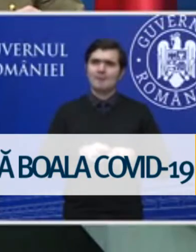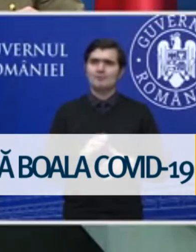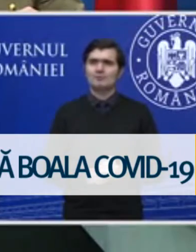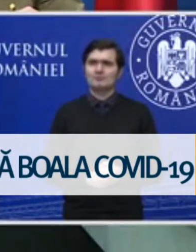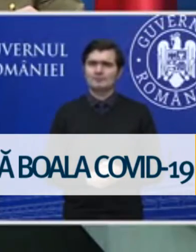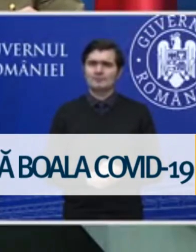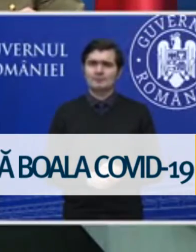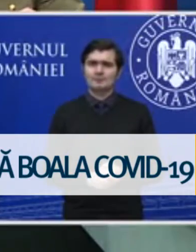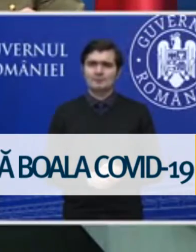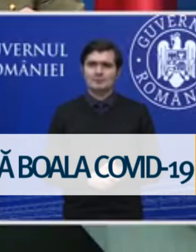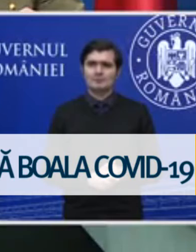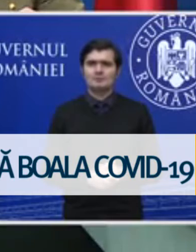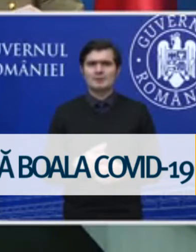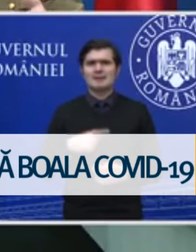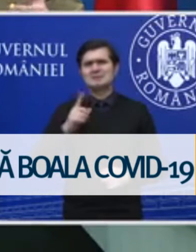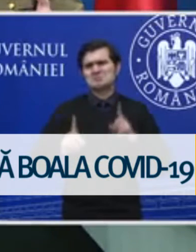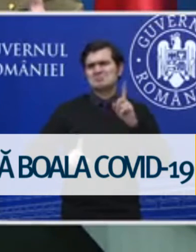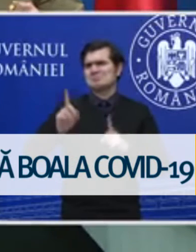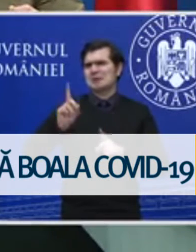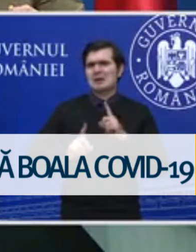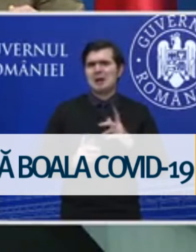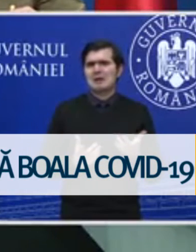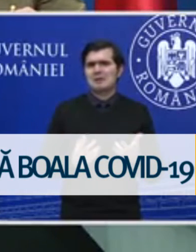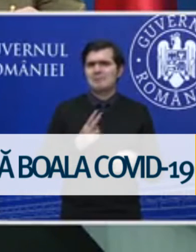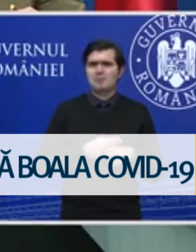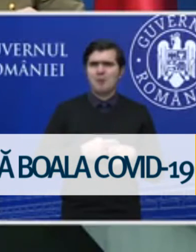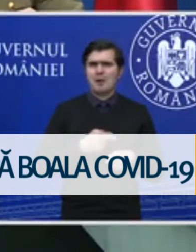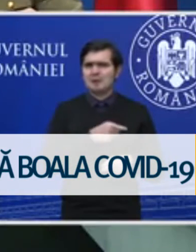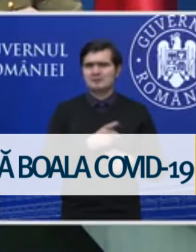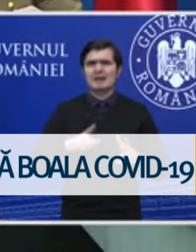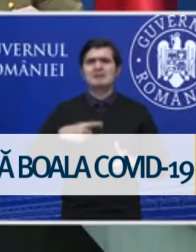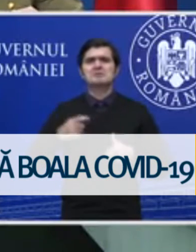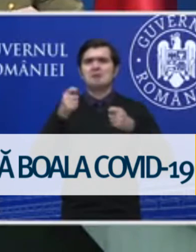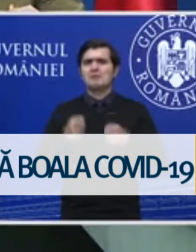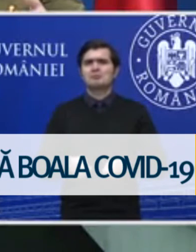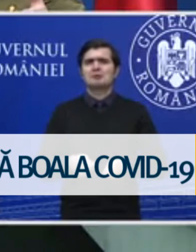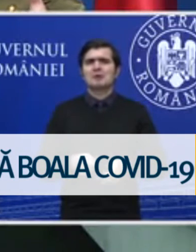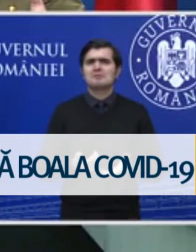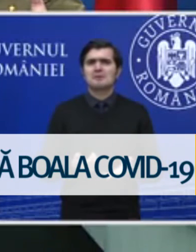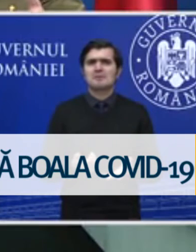Frecvența este rară, ea este raportată în momentul de față de